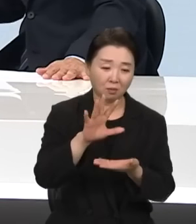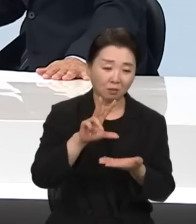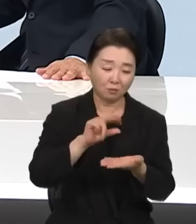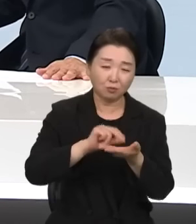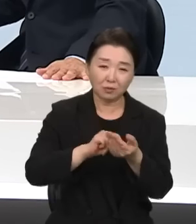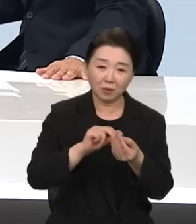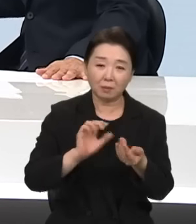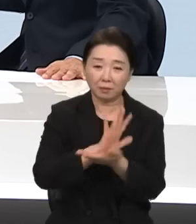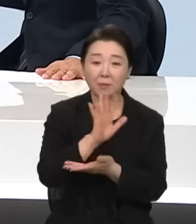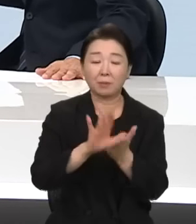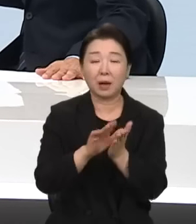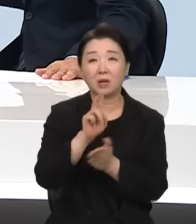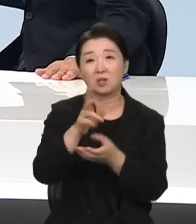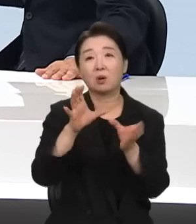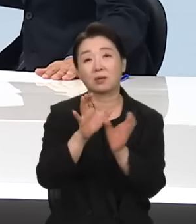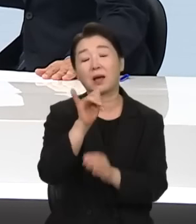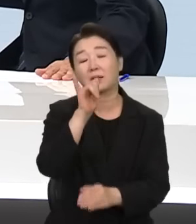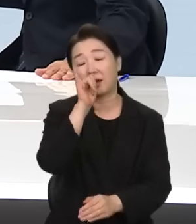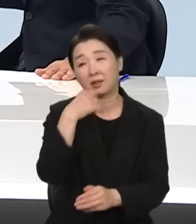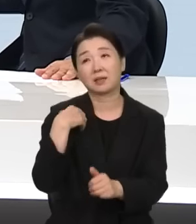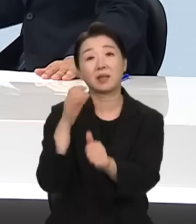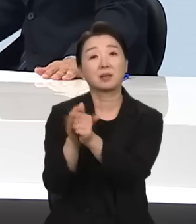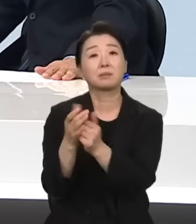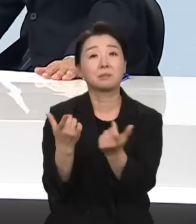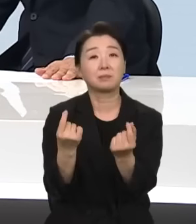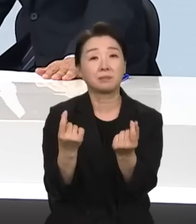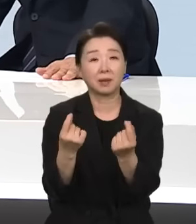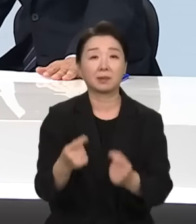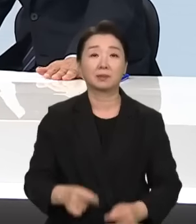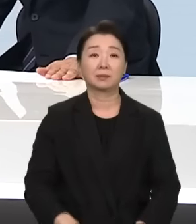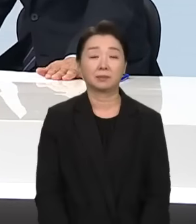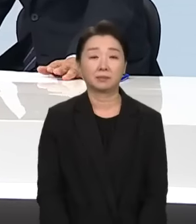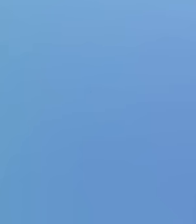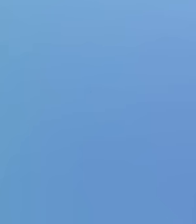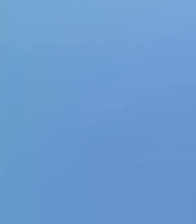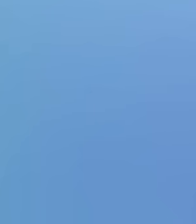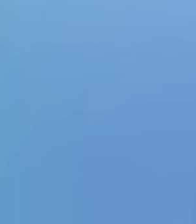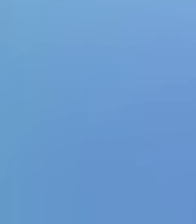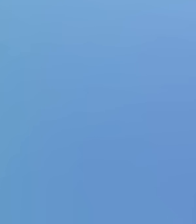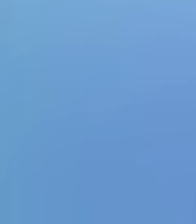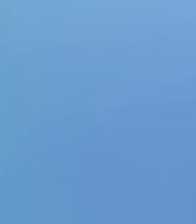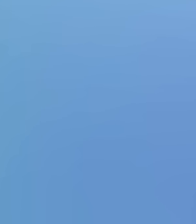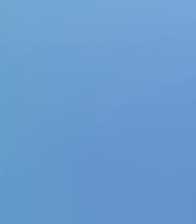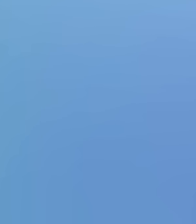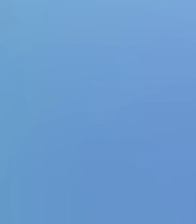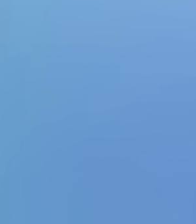정부 여당에 있다 이런 책임론을 돌리기 위한게 아니냐 뭐 이런 분석들도 나오고 있습니다